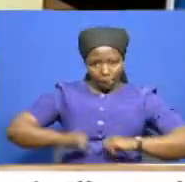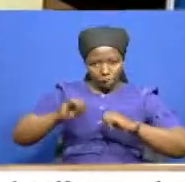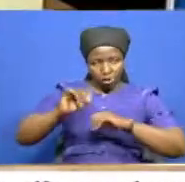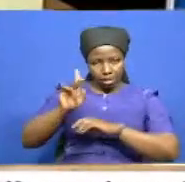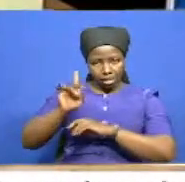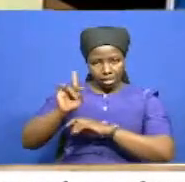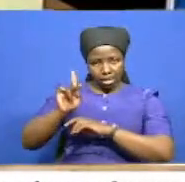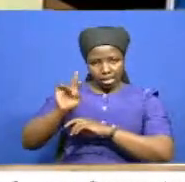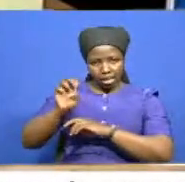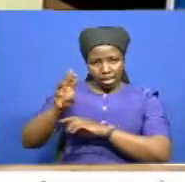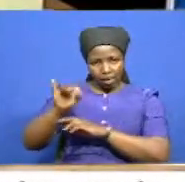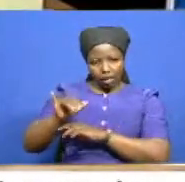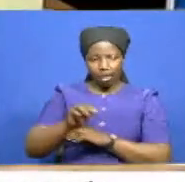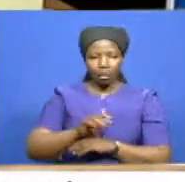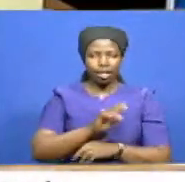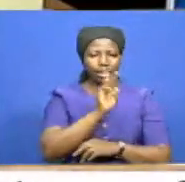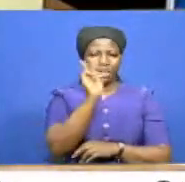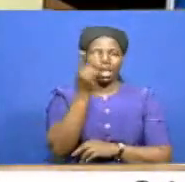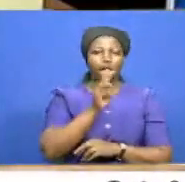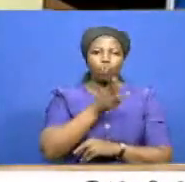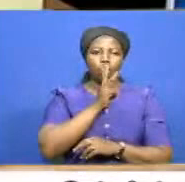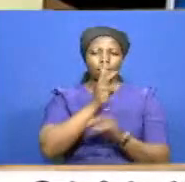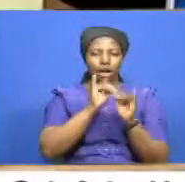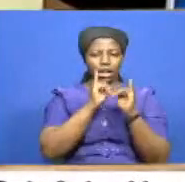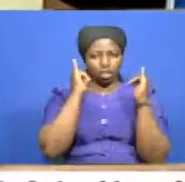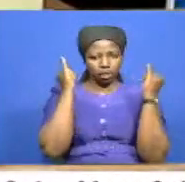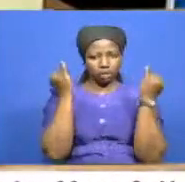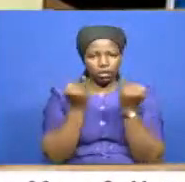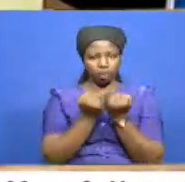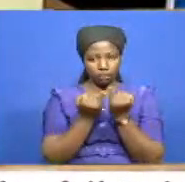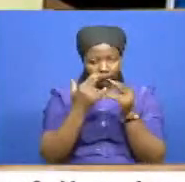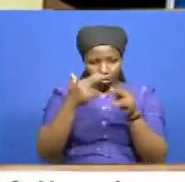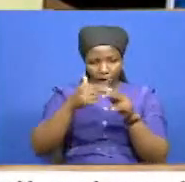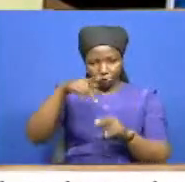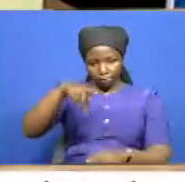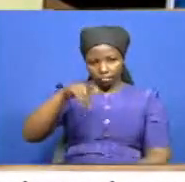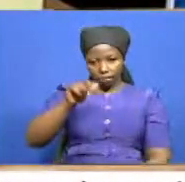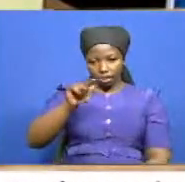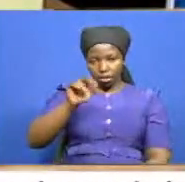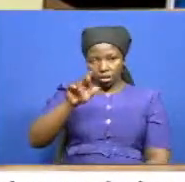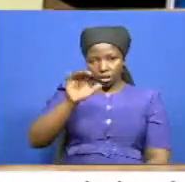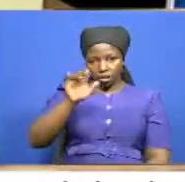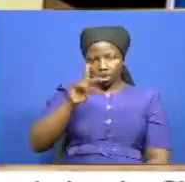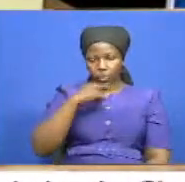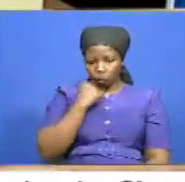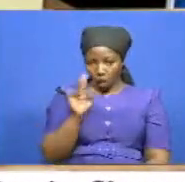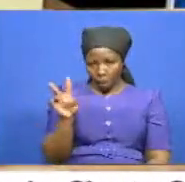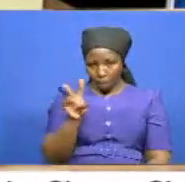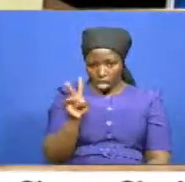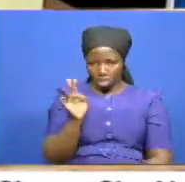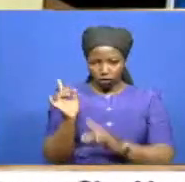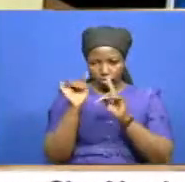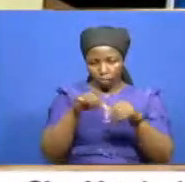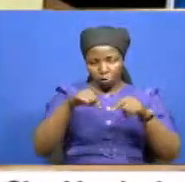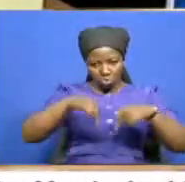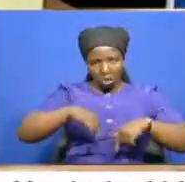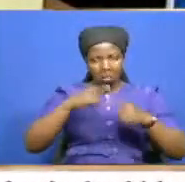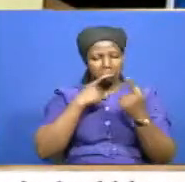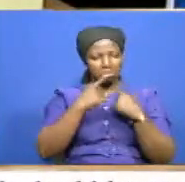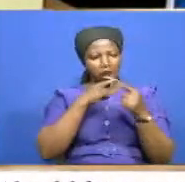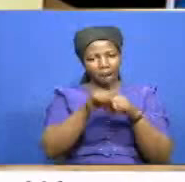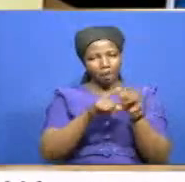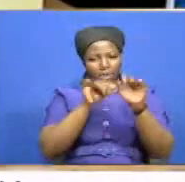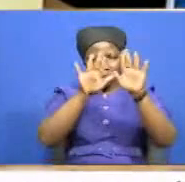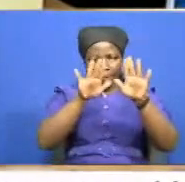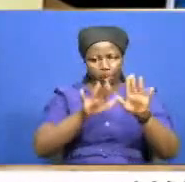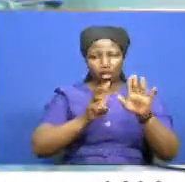Water Institute, ama taasisi ya maji nchini, Patrick Hayombe, ambao tumekuwa nao mchana huu wa leo tukizungumzia masuala ya umuhimu